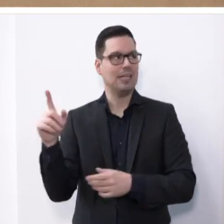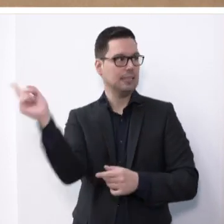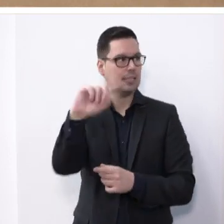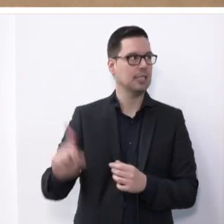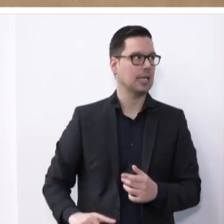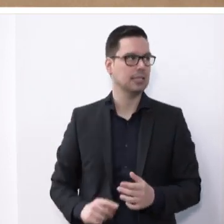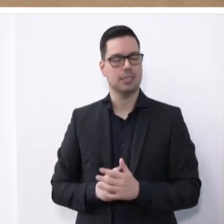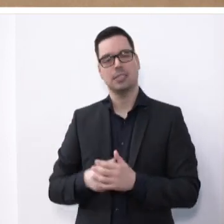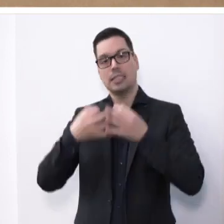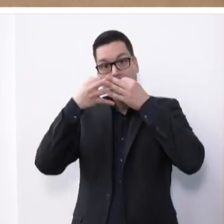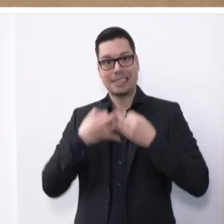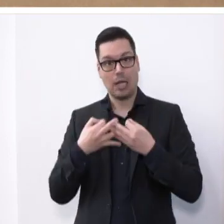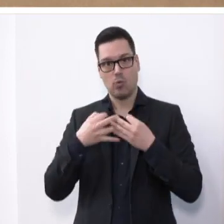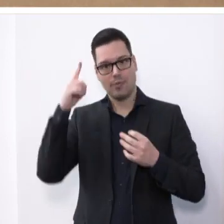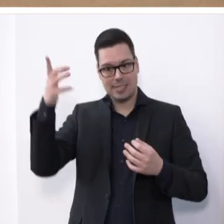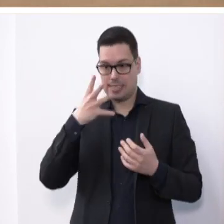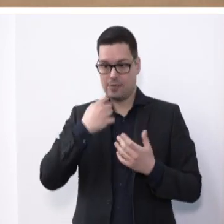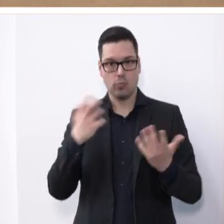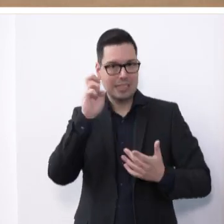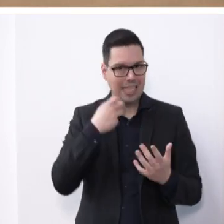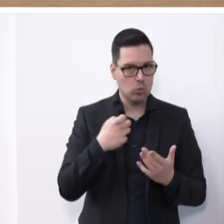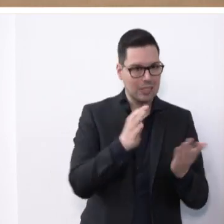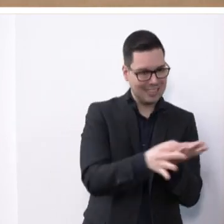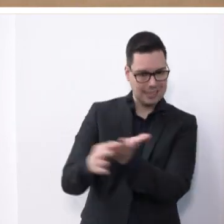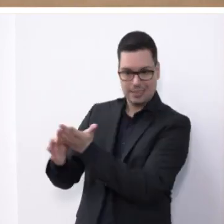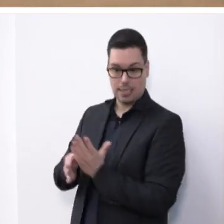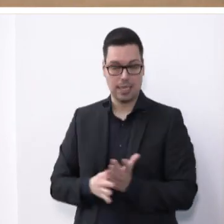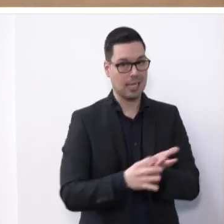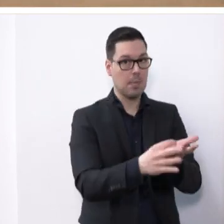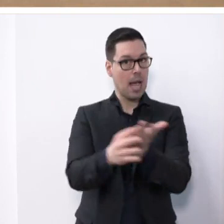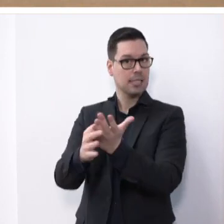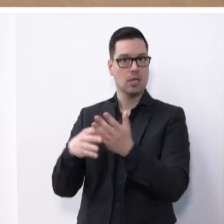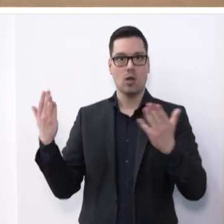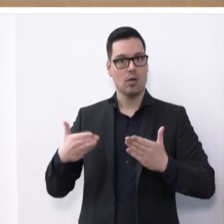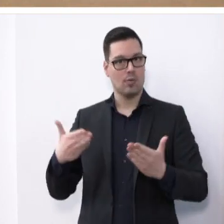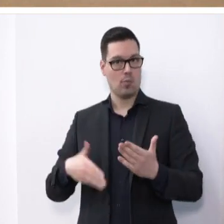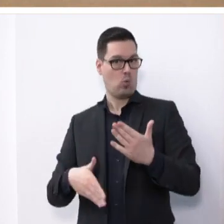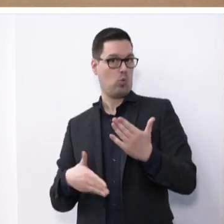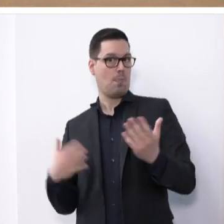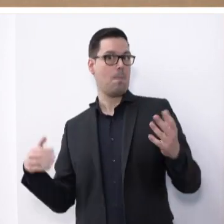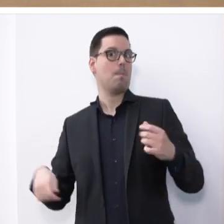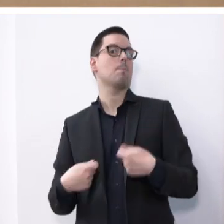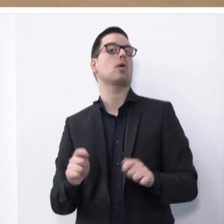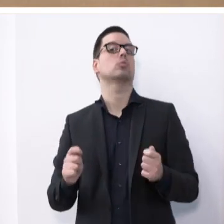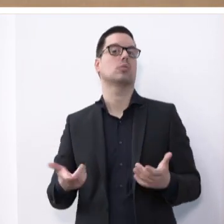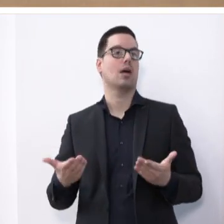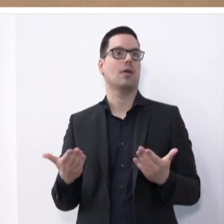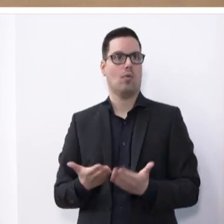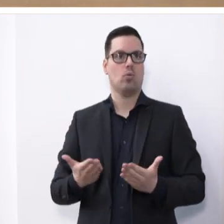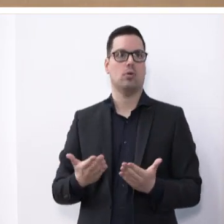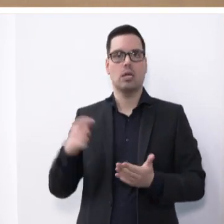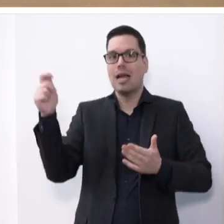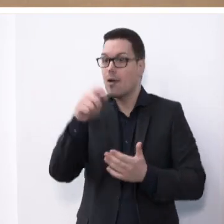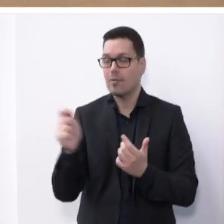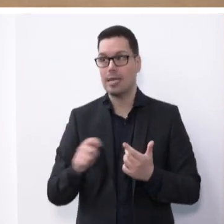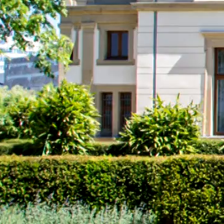wissen wo sie in saloui und anderen Gemeinden diese 25 Hektar eben an neuen Windanlagen bauen wollen das haben die Wähler vor der Wahl